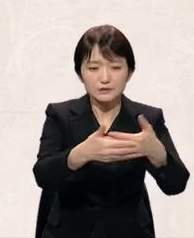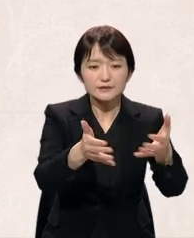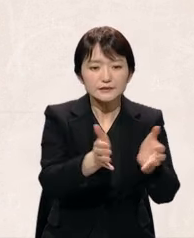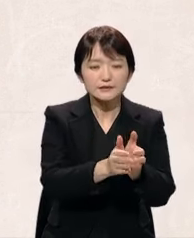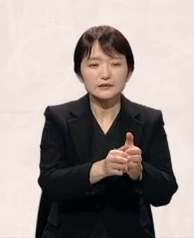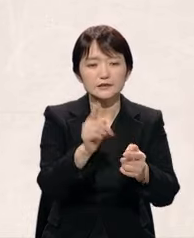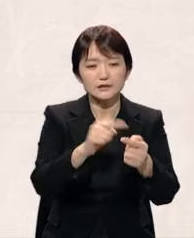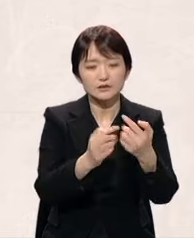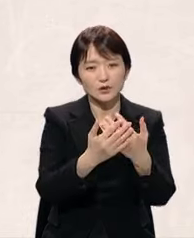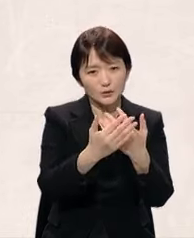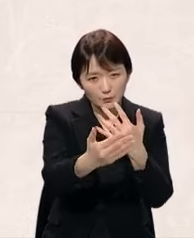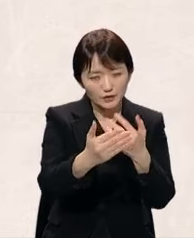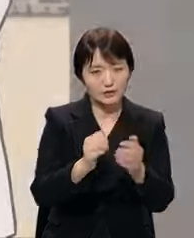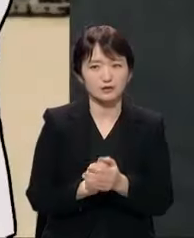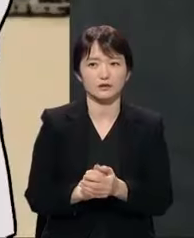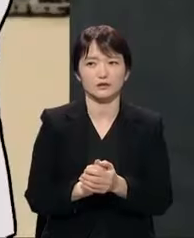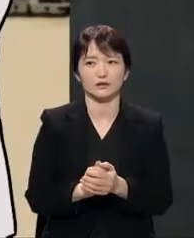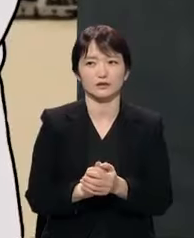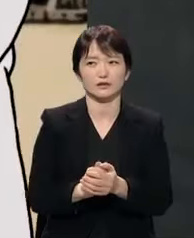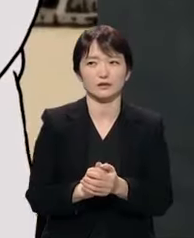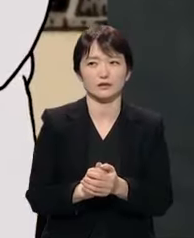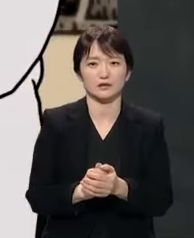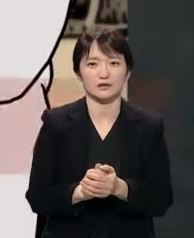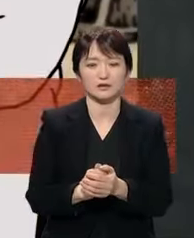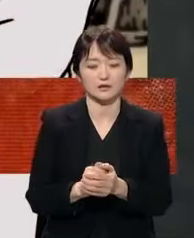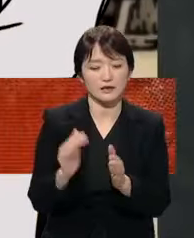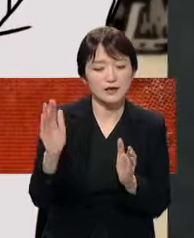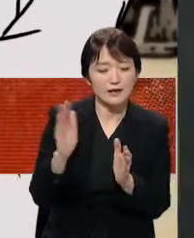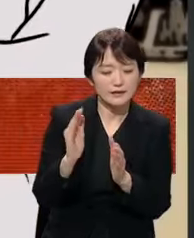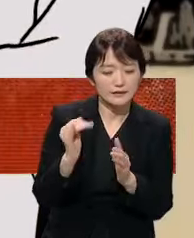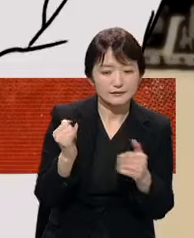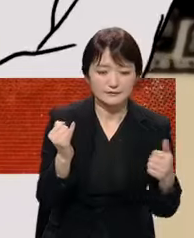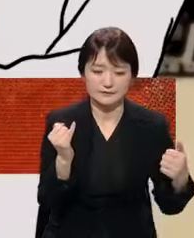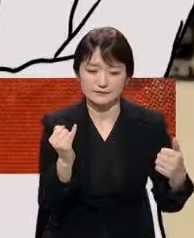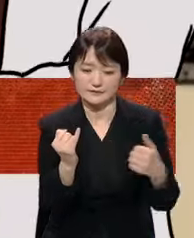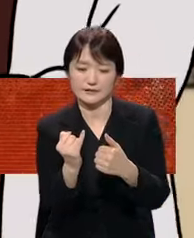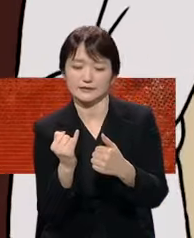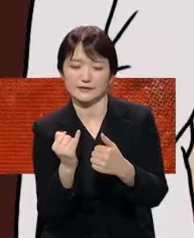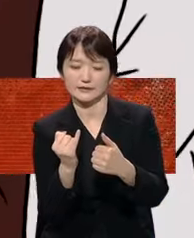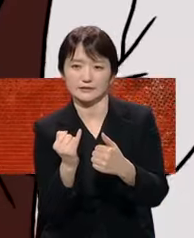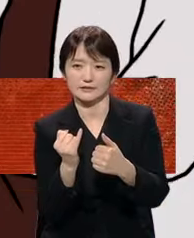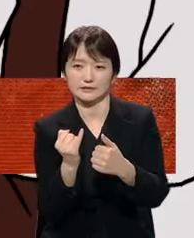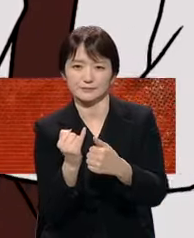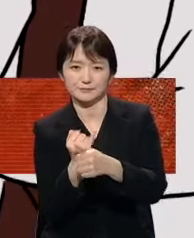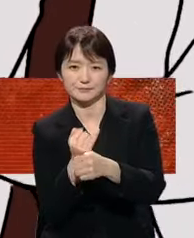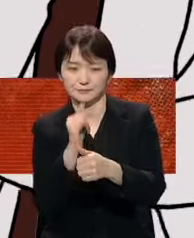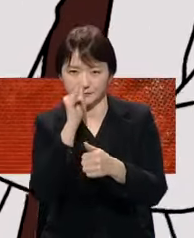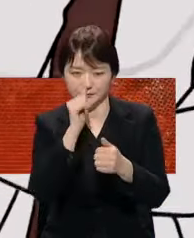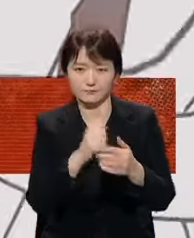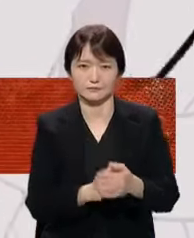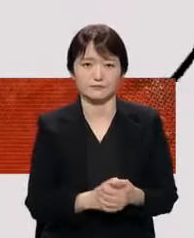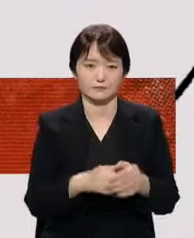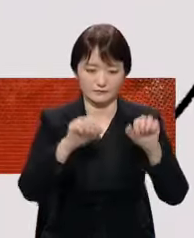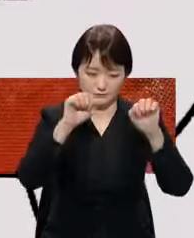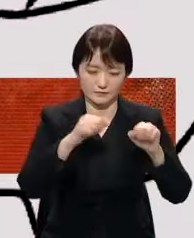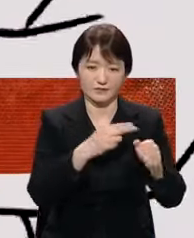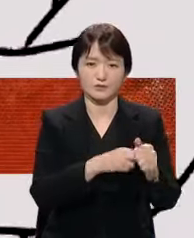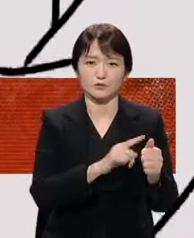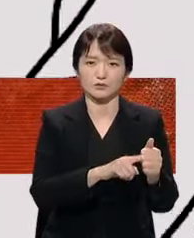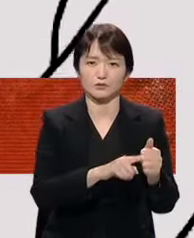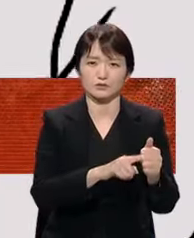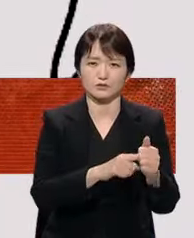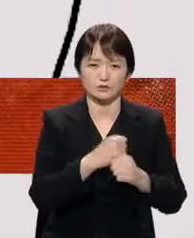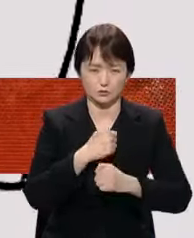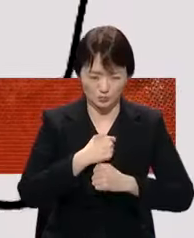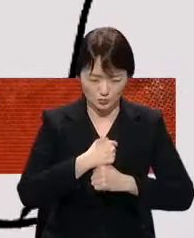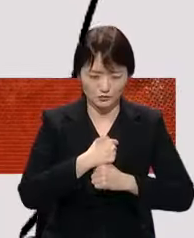또 외부 행사에서 학생들과 상당히 밀접하게 지낼 확률이 상당히 높기 때문에 이 담당하는 체육 교사들은 더 조심해야